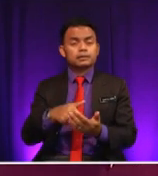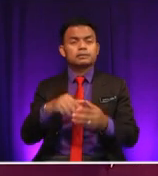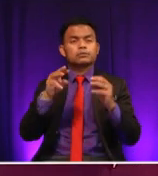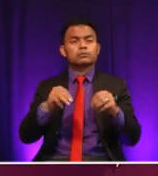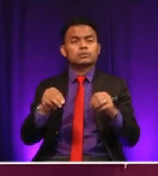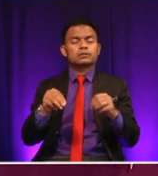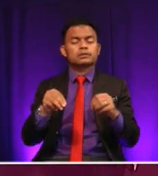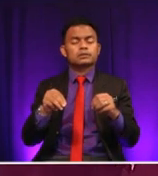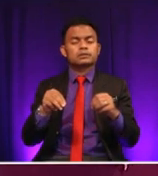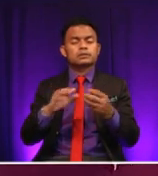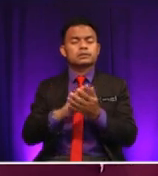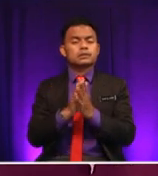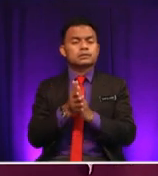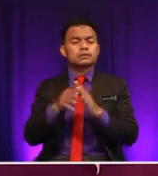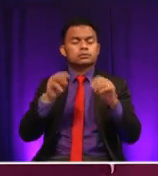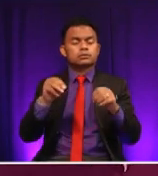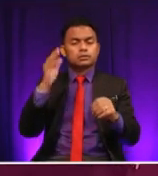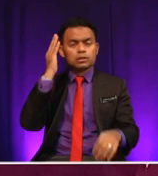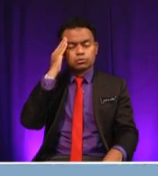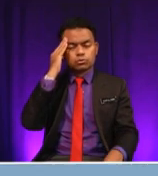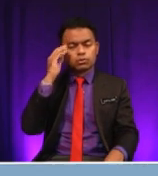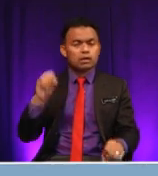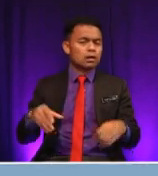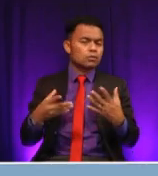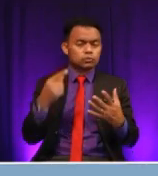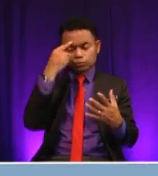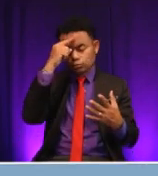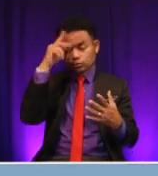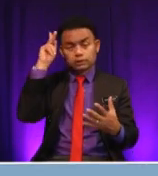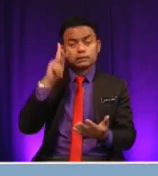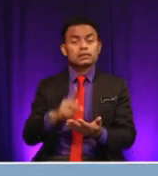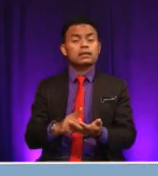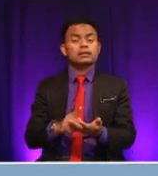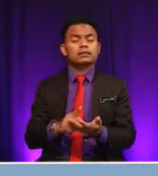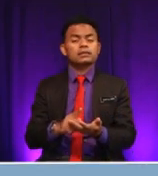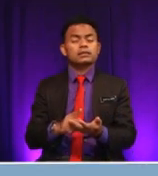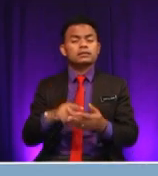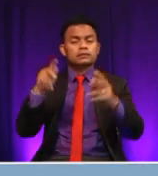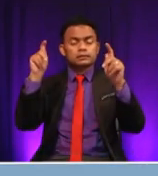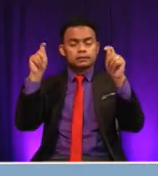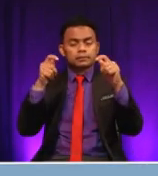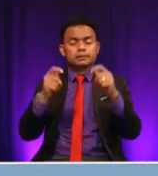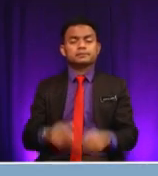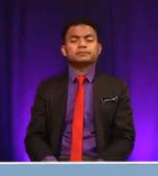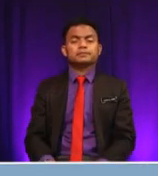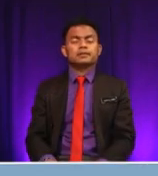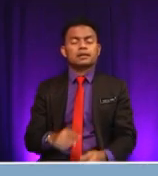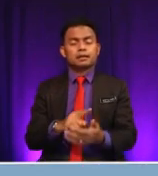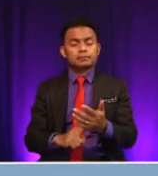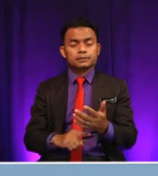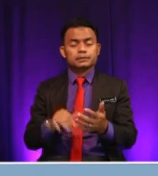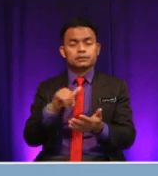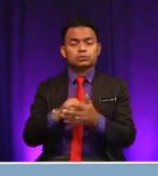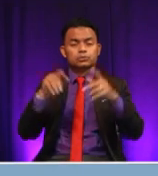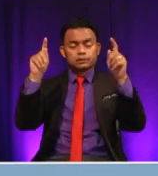murid-murid paham Bagaimana mengenal pasti tema Apa itu tema Oke bila sebuah tema dia